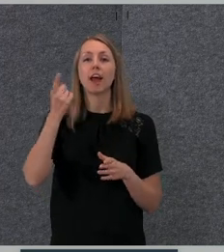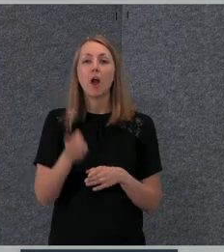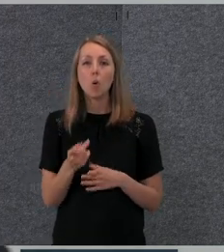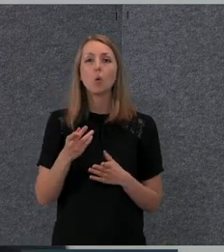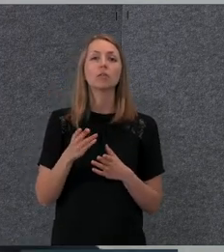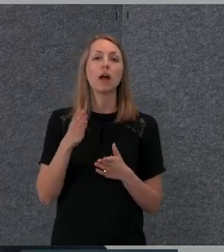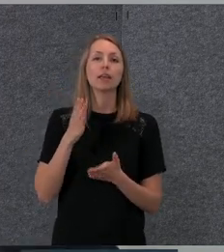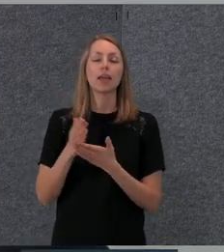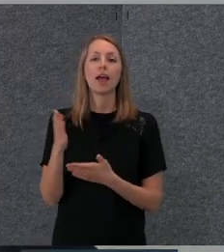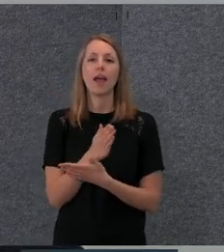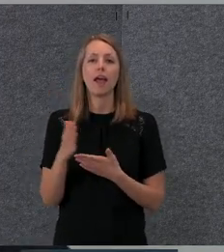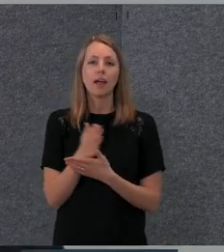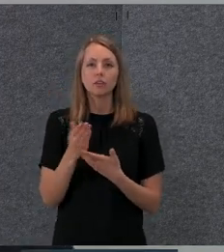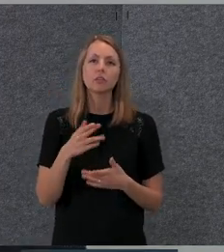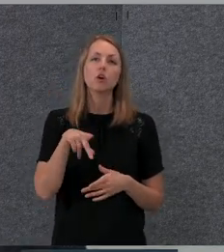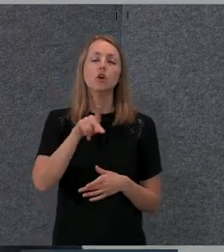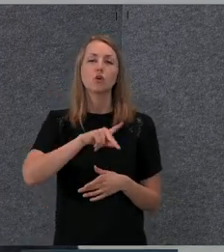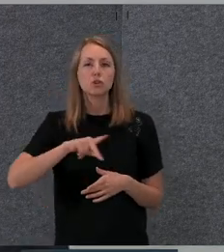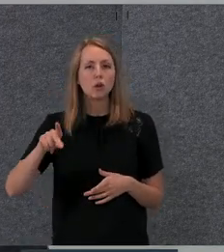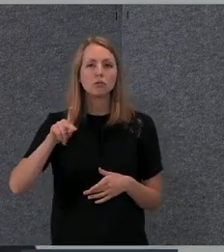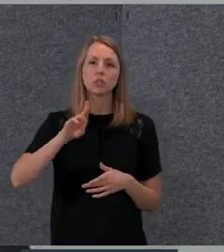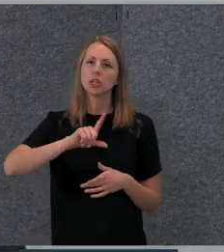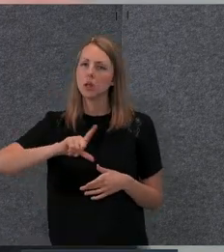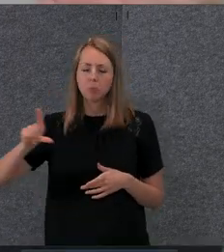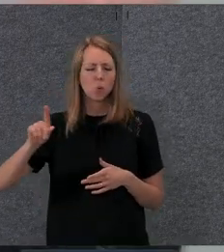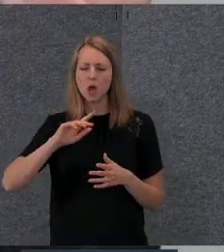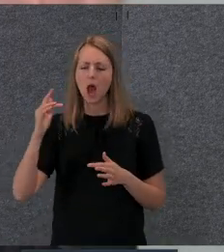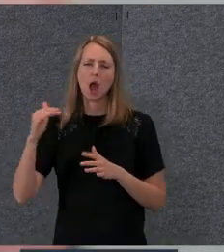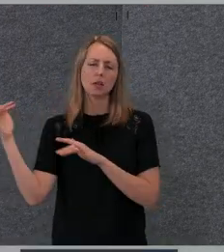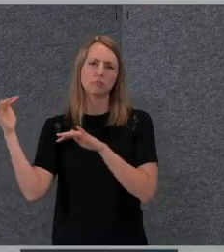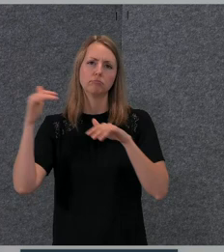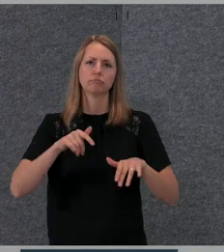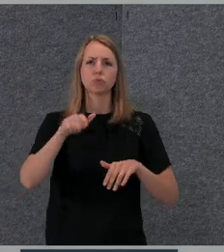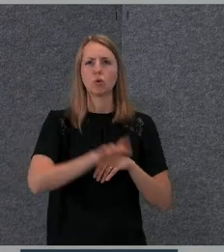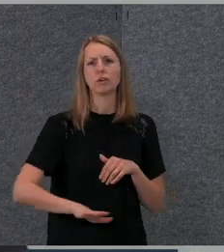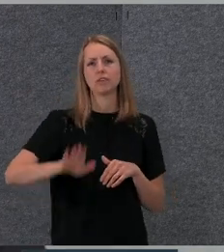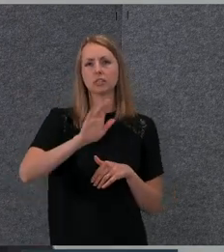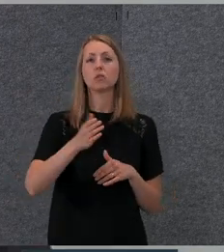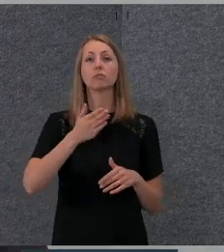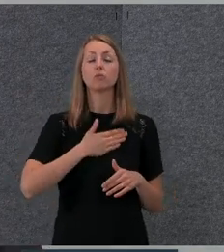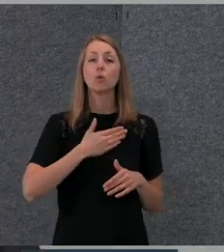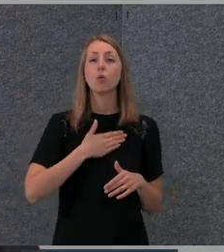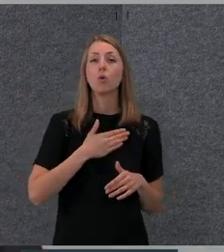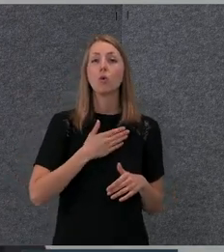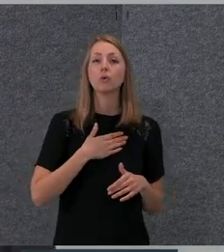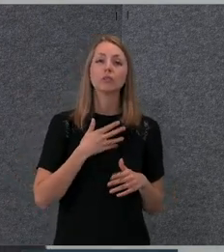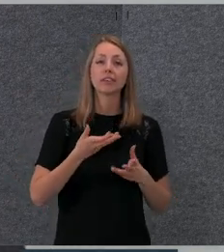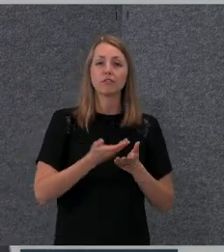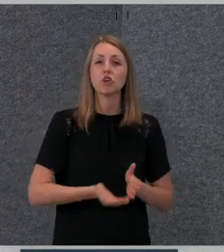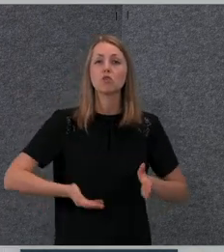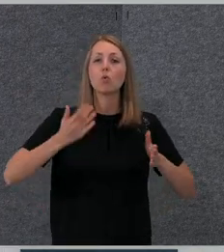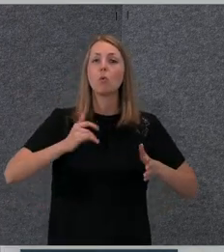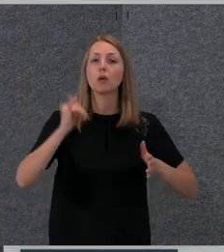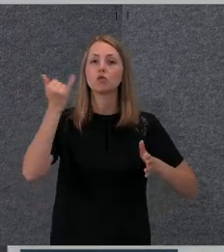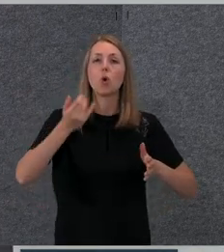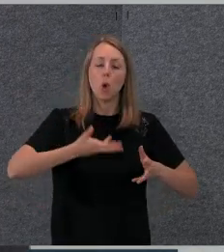und Libudas und Kostlowskis und haben unser Grubengold hat uns wieder hochgeholt, habe ich mal